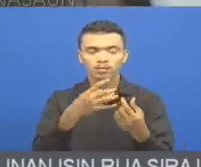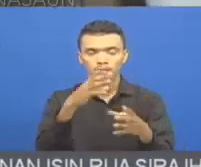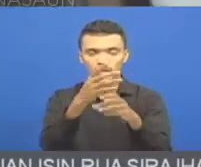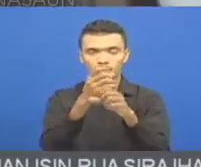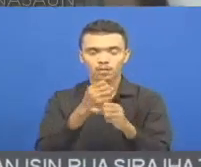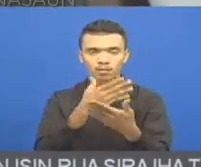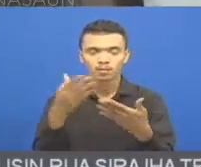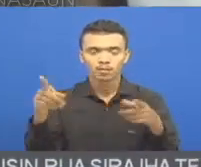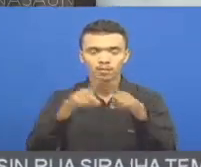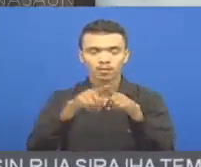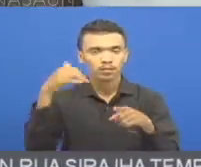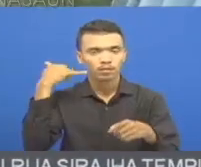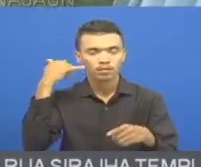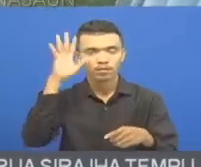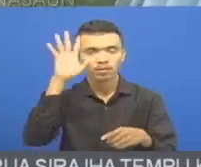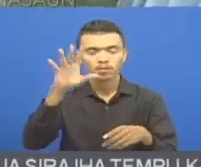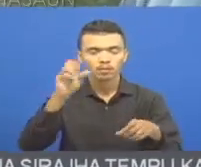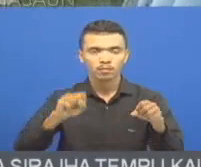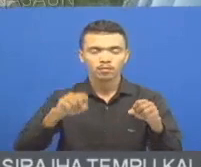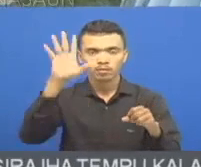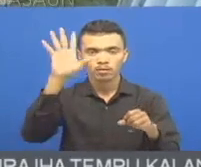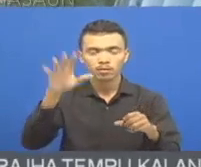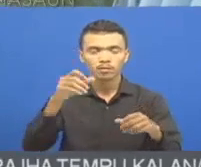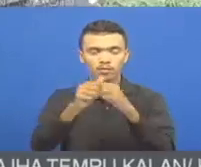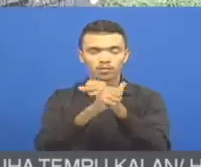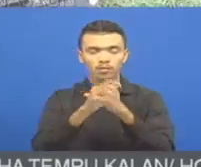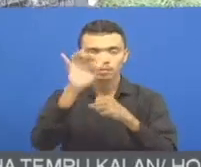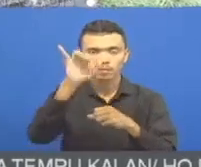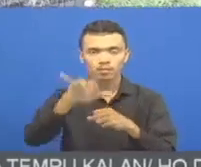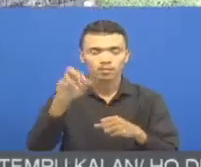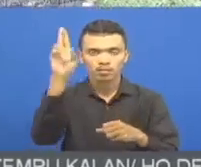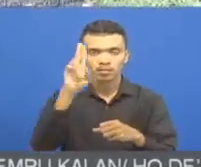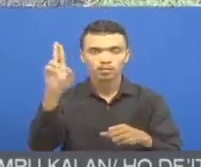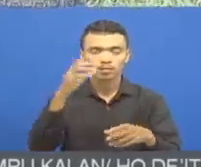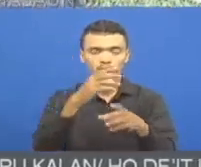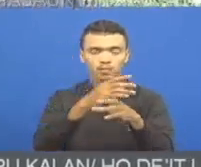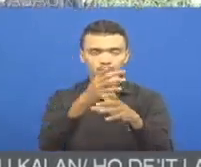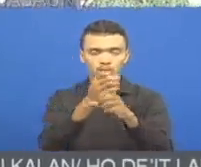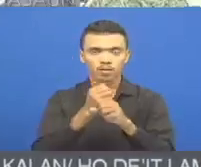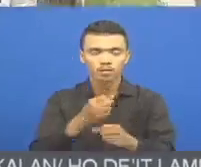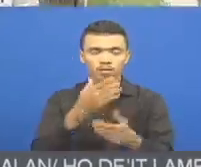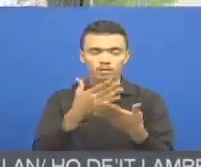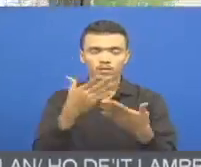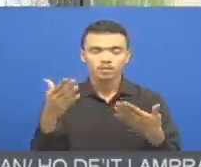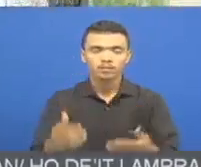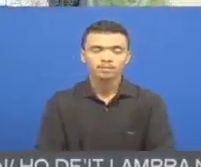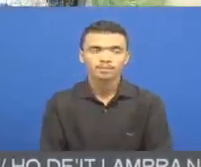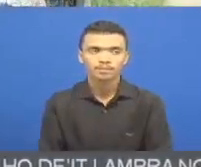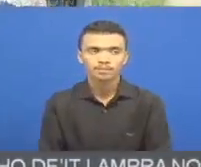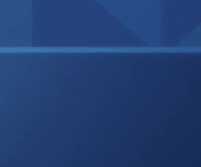evidência hanesan, telemóvel lima, no motorizada lima nebe suspeito sira utiliza rodi hadau sasan. Juvenal da Silva